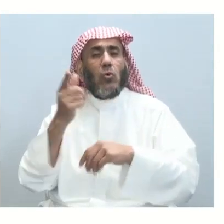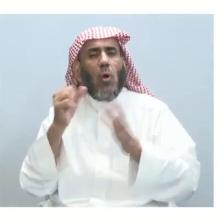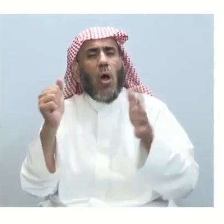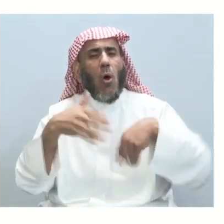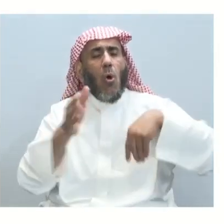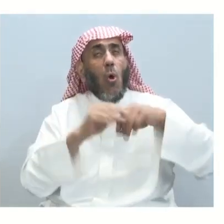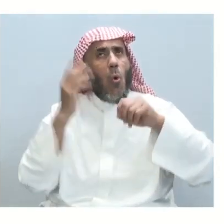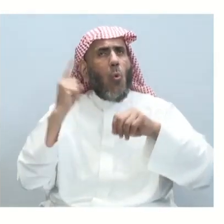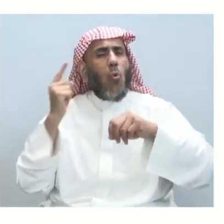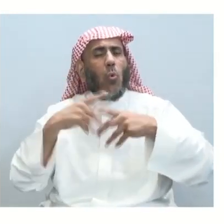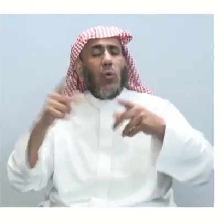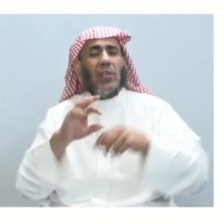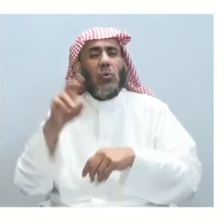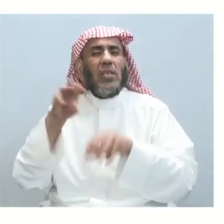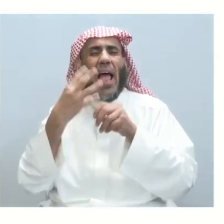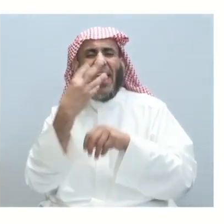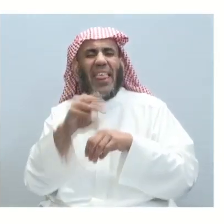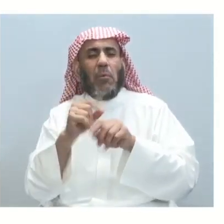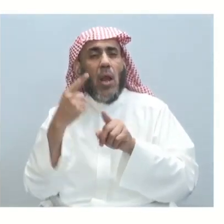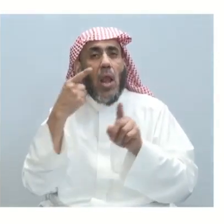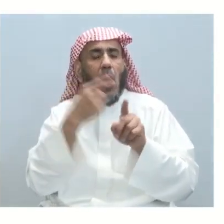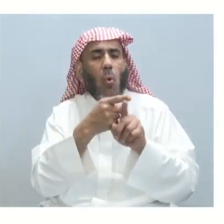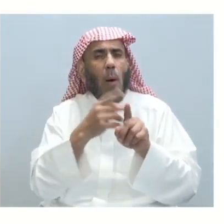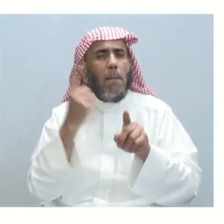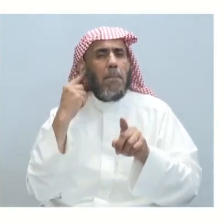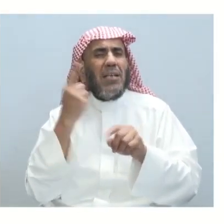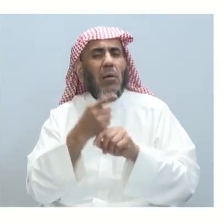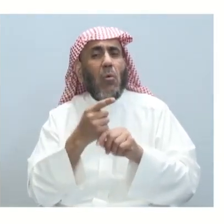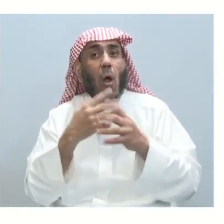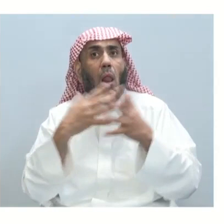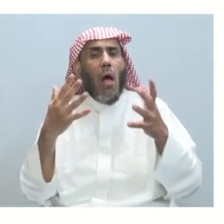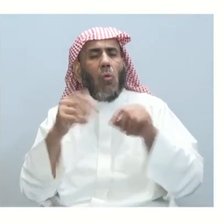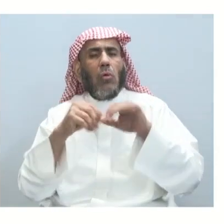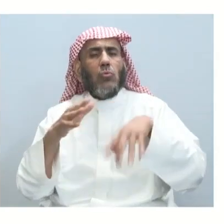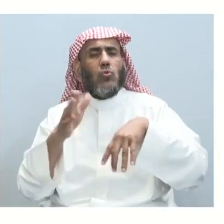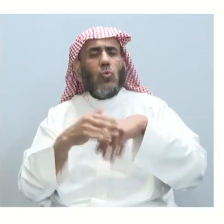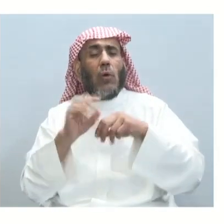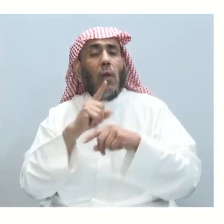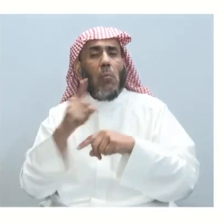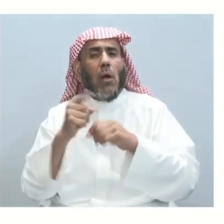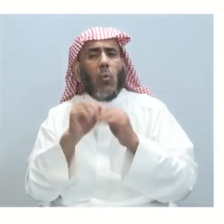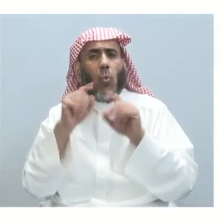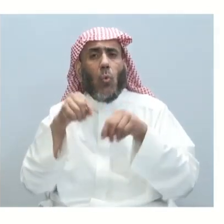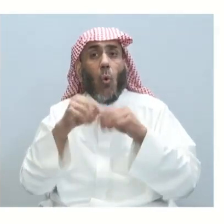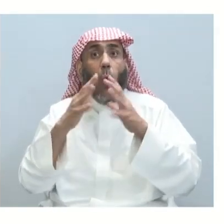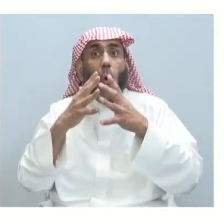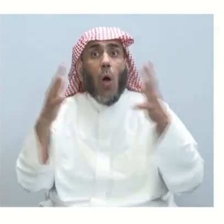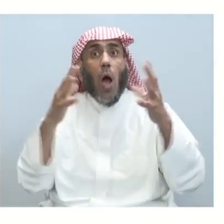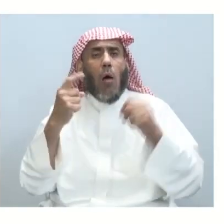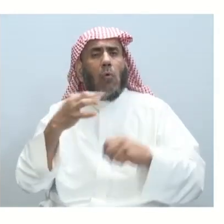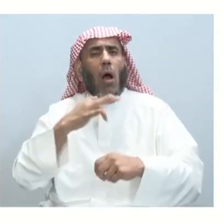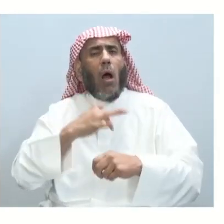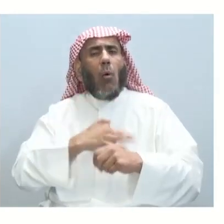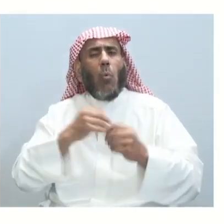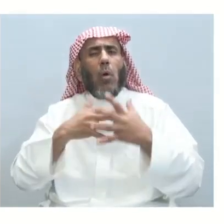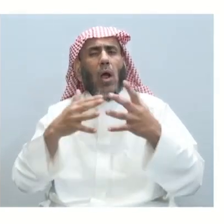صوت عظيم فتوجه الثعلب نحوه لاجل ما سمع من عظيم صوته فلما اتاه وجده ضخما فايقن في نفسه